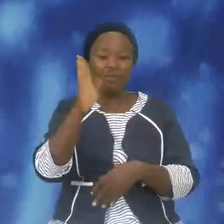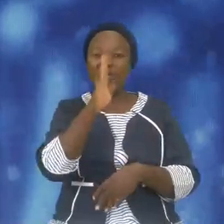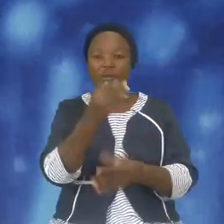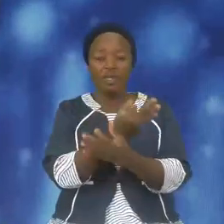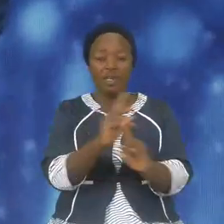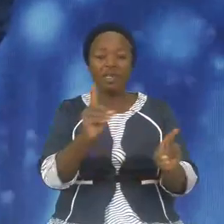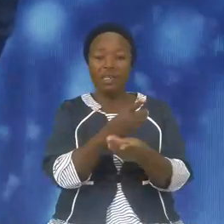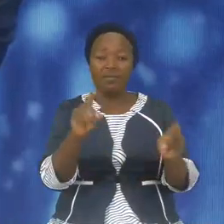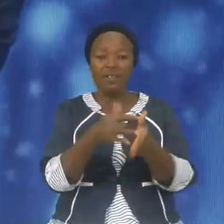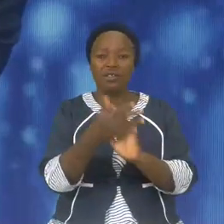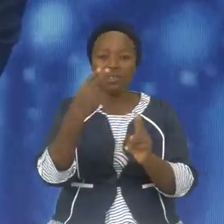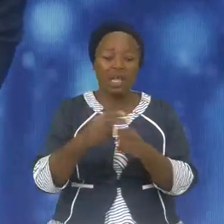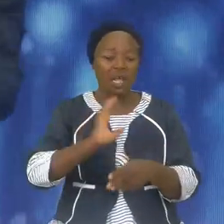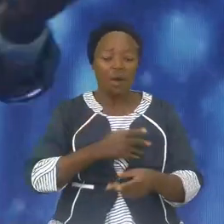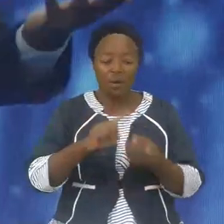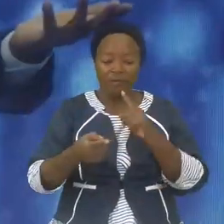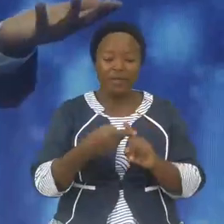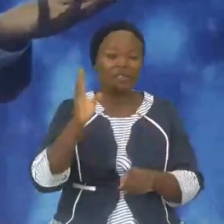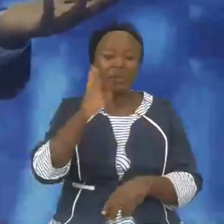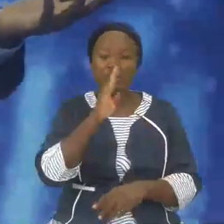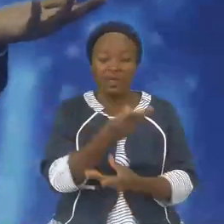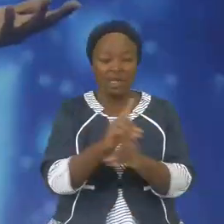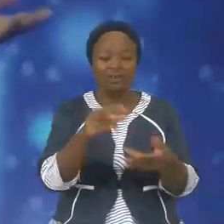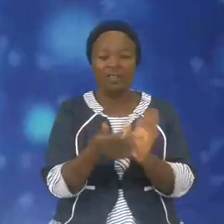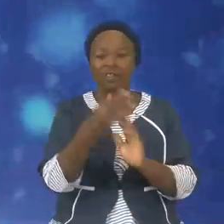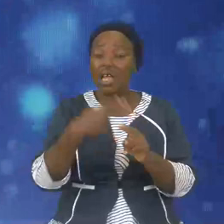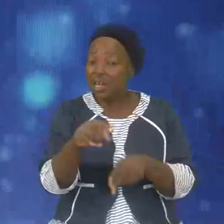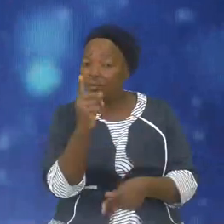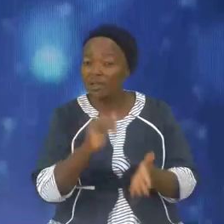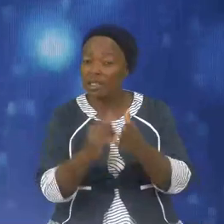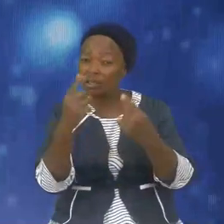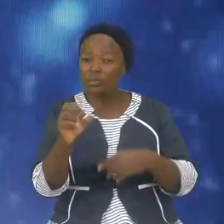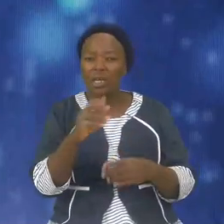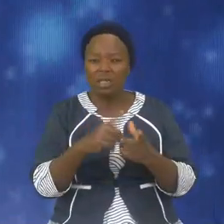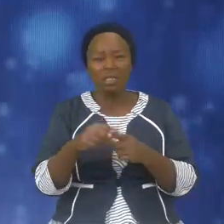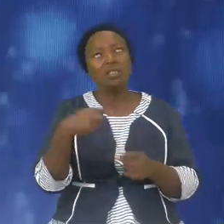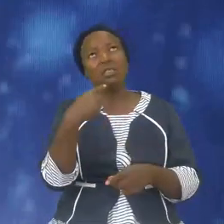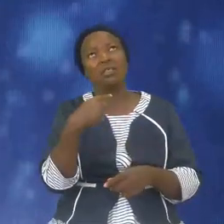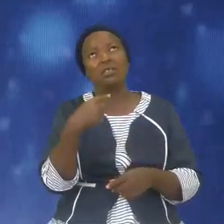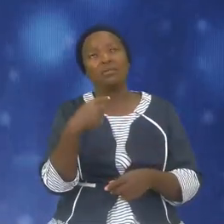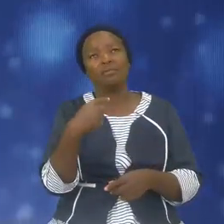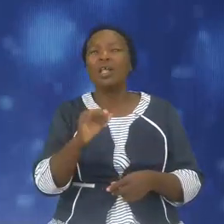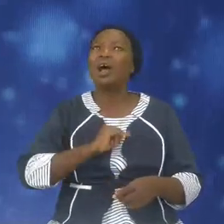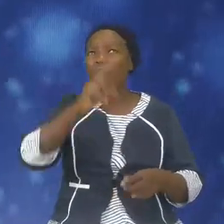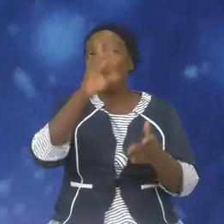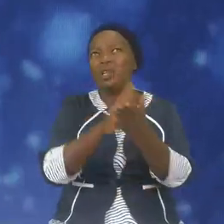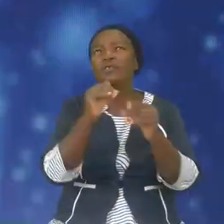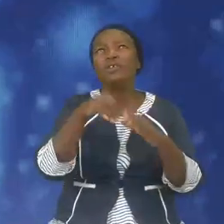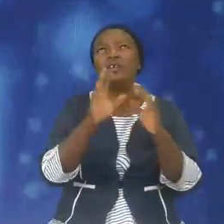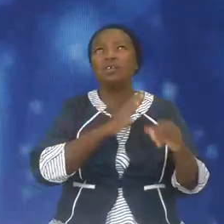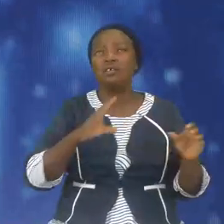sera délivrée, nos amis seront sauvés, ta famille sera sauvée, tous ceux qui viennent au Seigneur seront